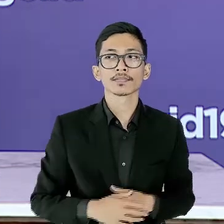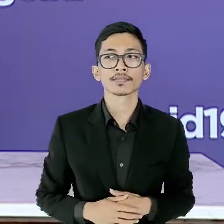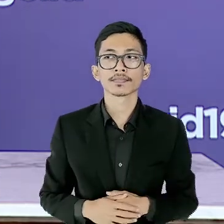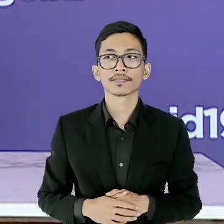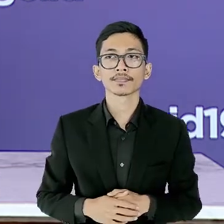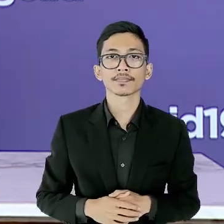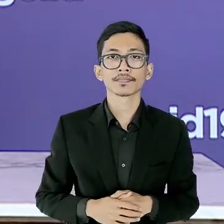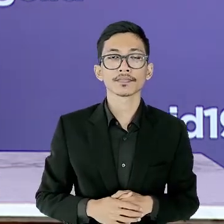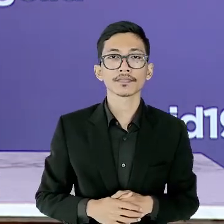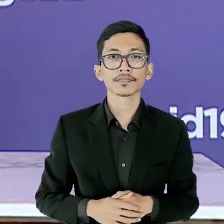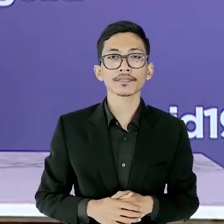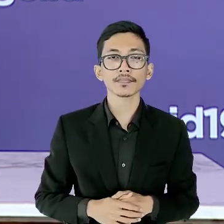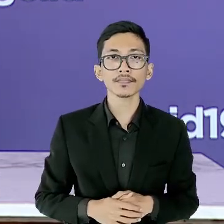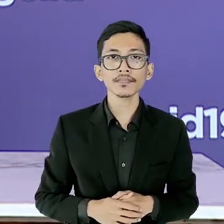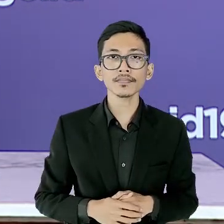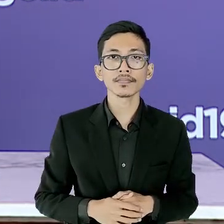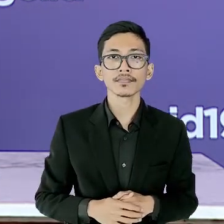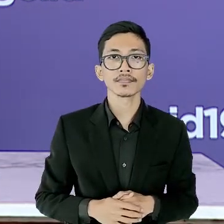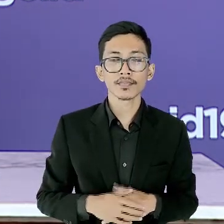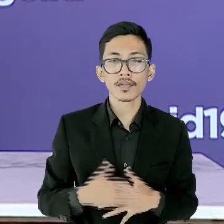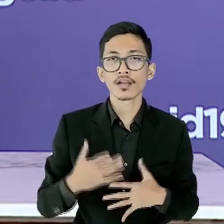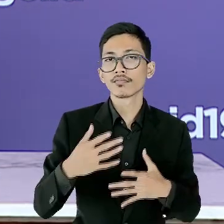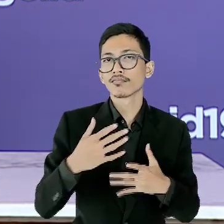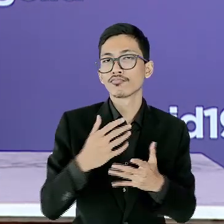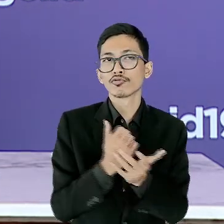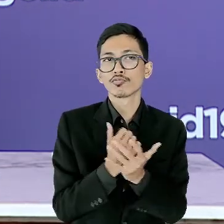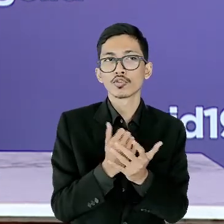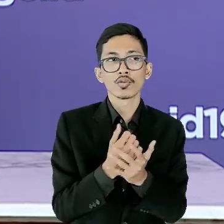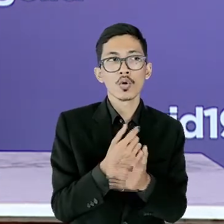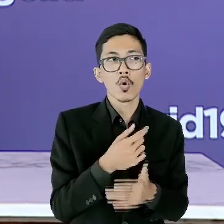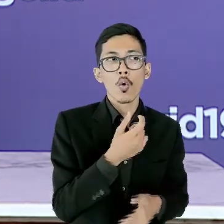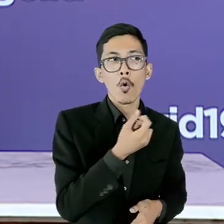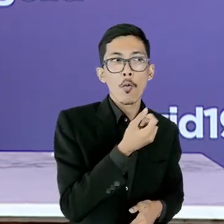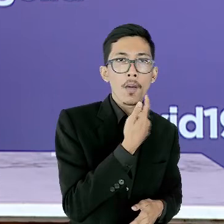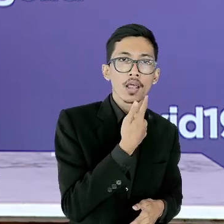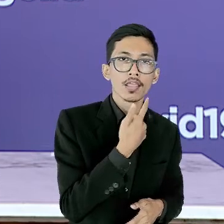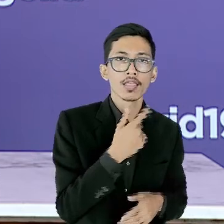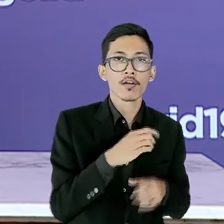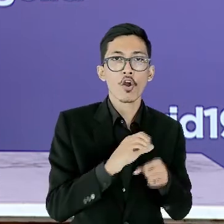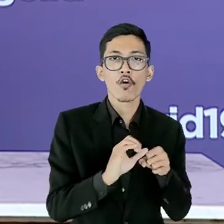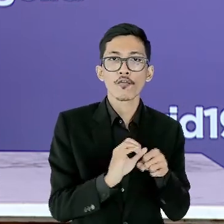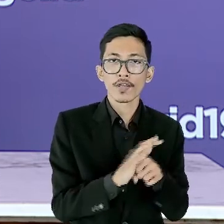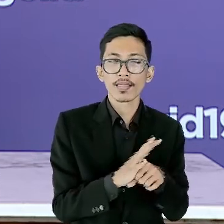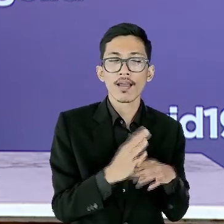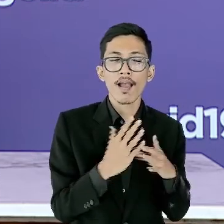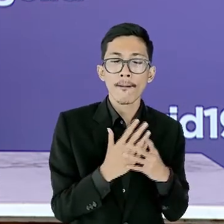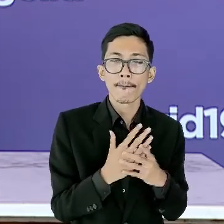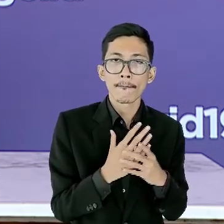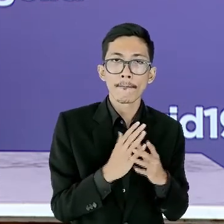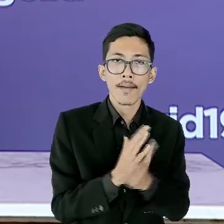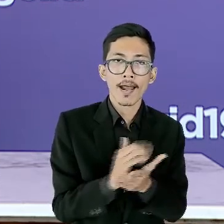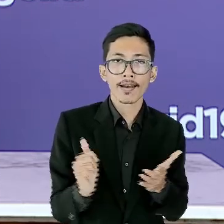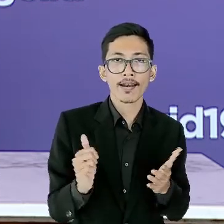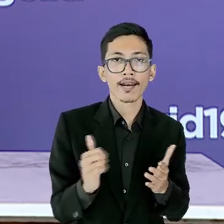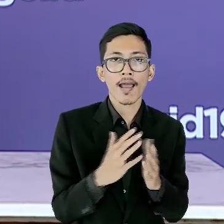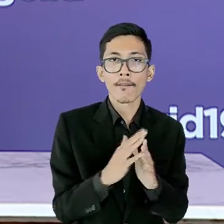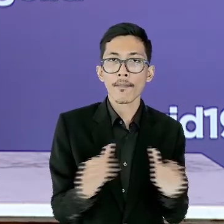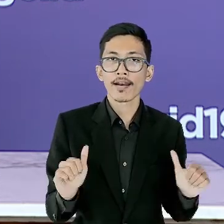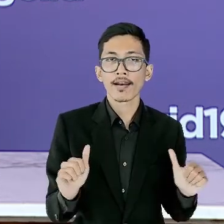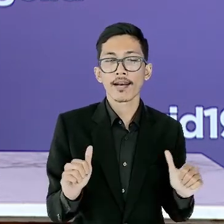untuk berinovasi menemukan vaksin dan obat COVID-19 yang aman dan efektif. Meskipun